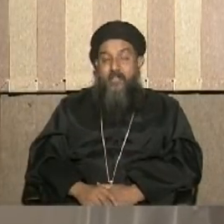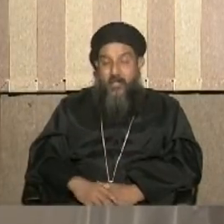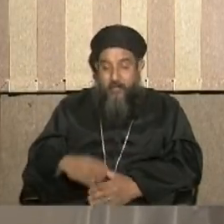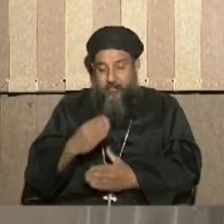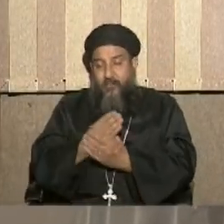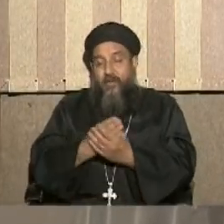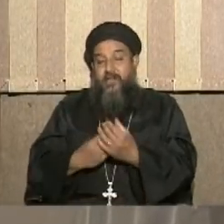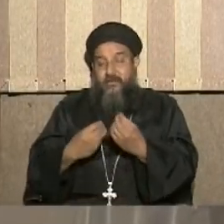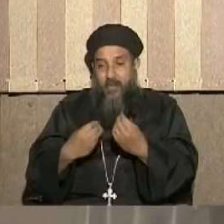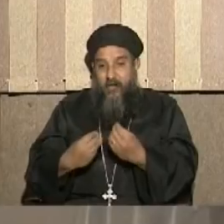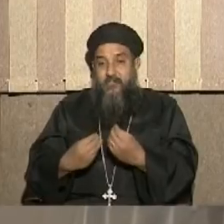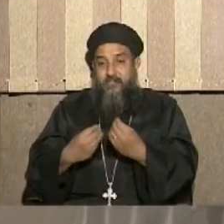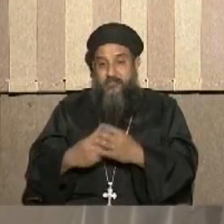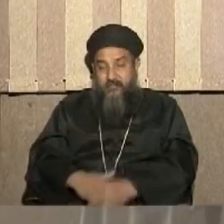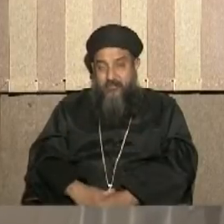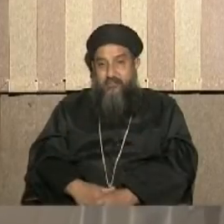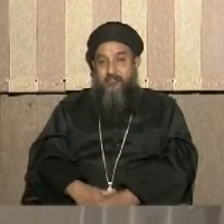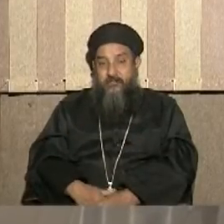طيب يا ولاد